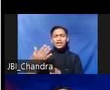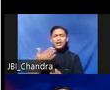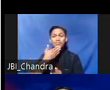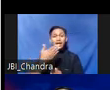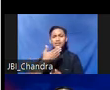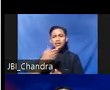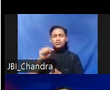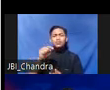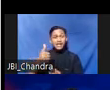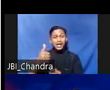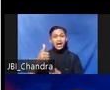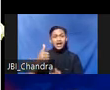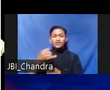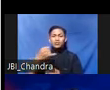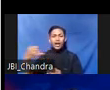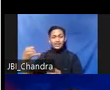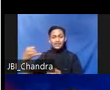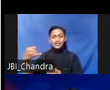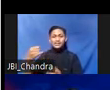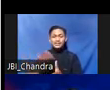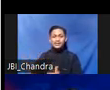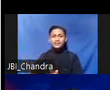bisa diminimalisir ya